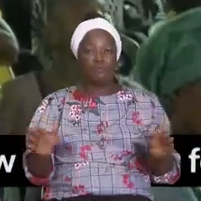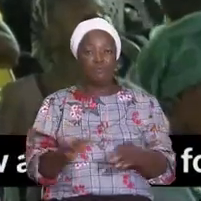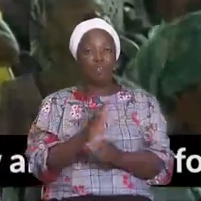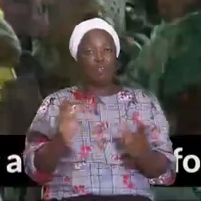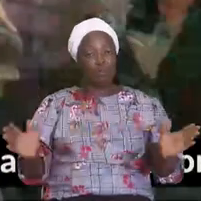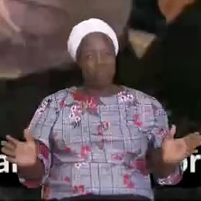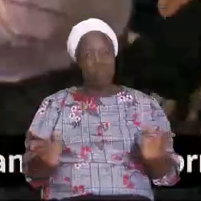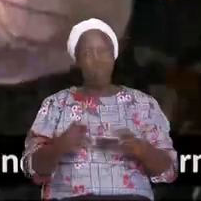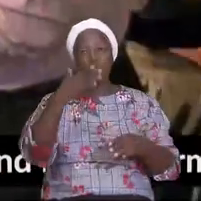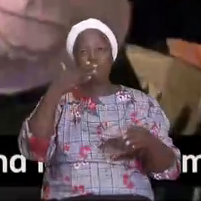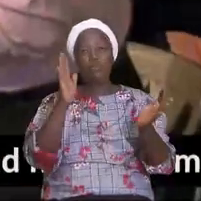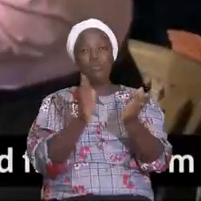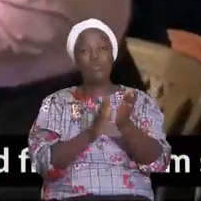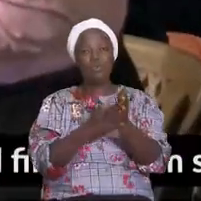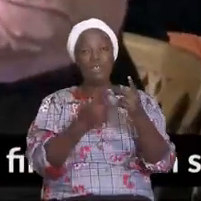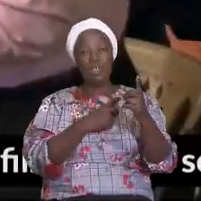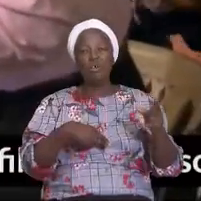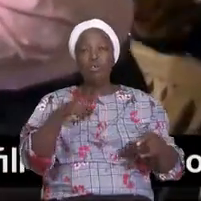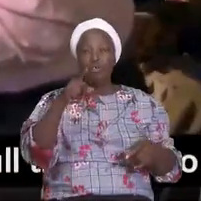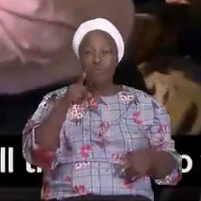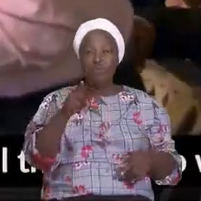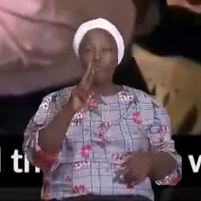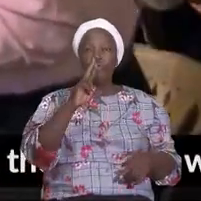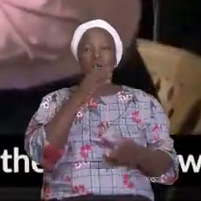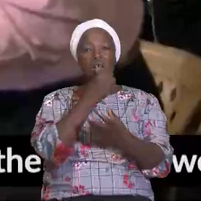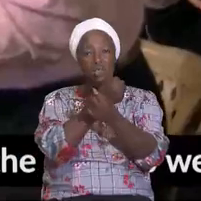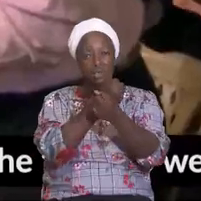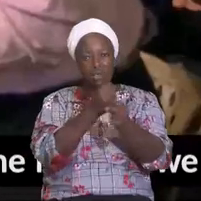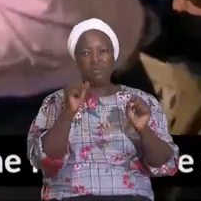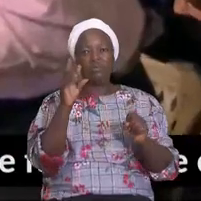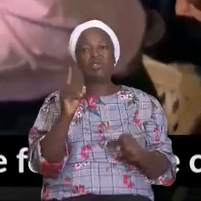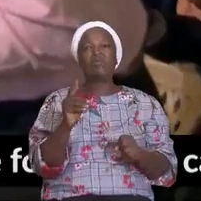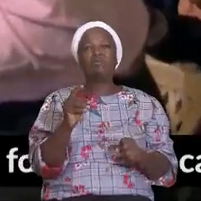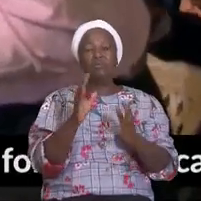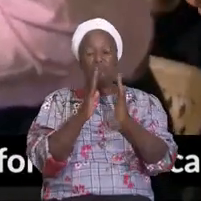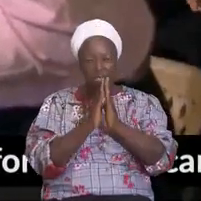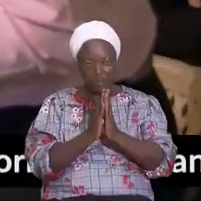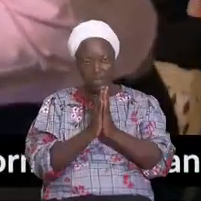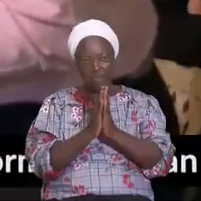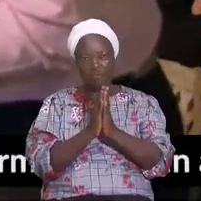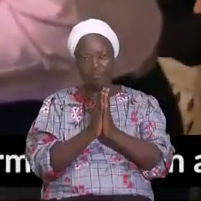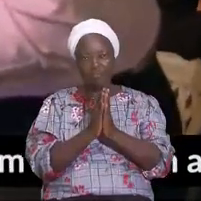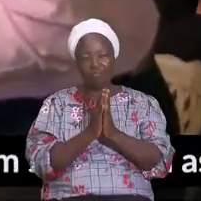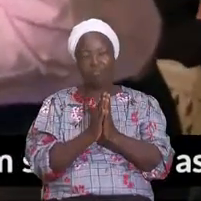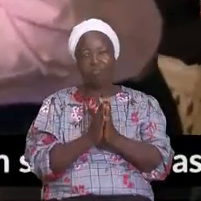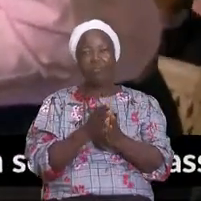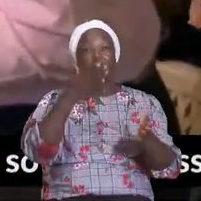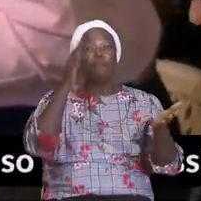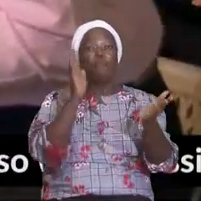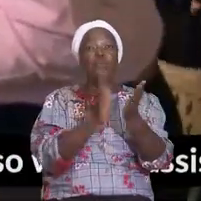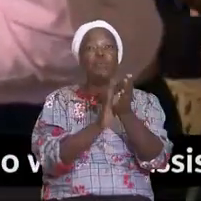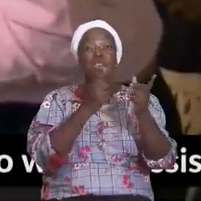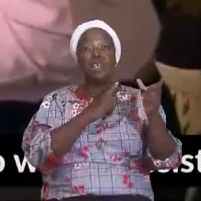est confirmé maintenant comme tu as la pleine conviction. Gloire à Dieu, tu es sauvé.